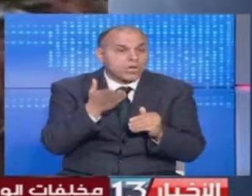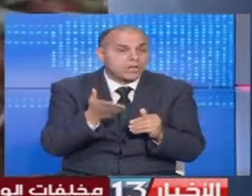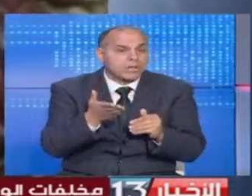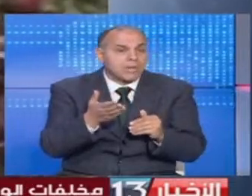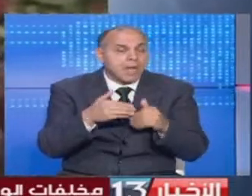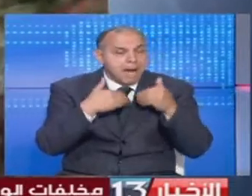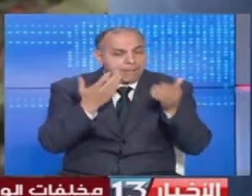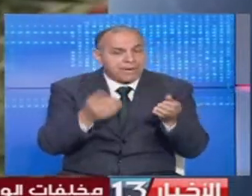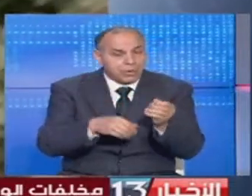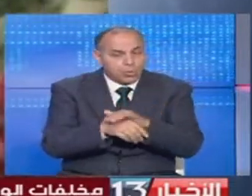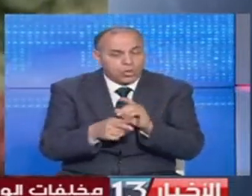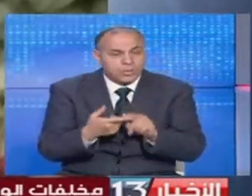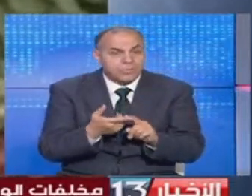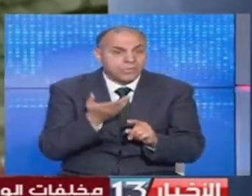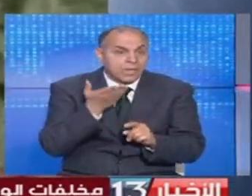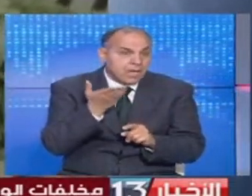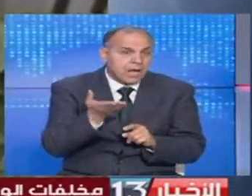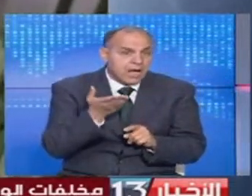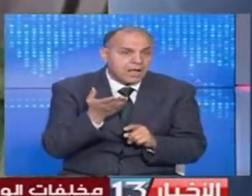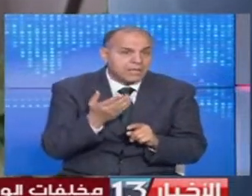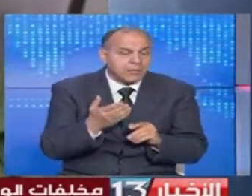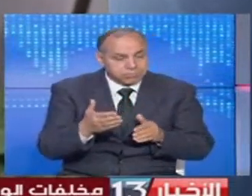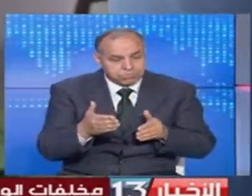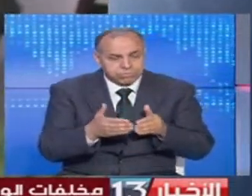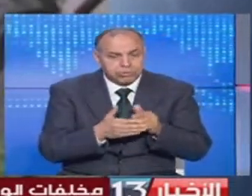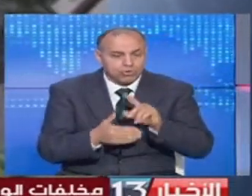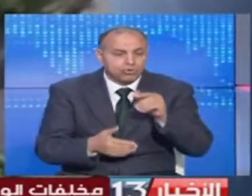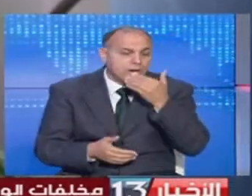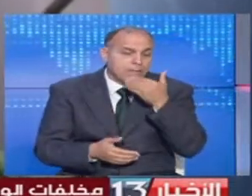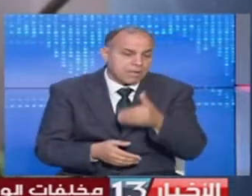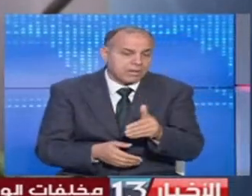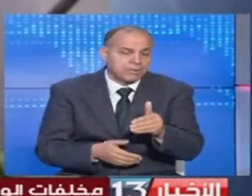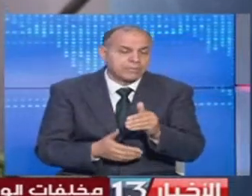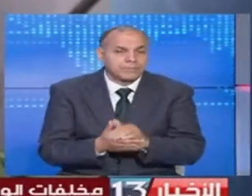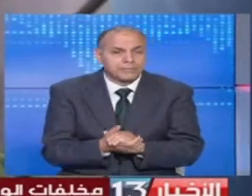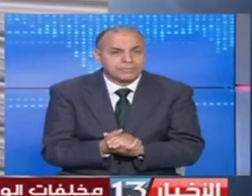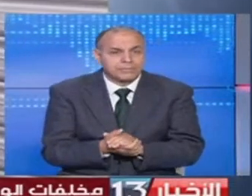نجاحه سيما مع حلول شهر رمضان